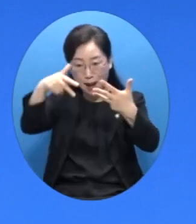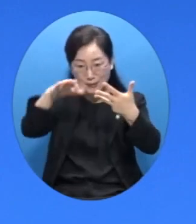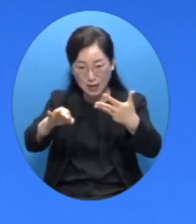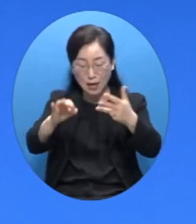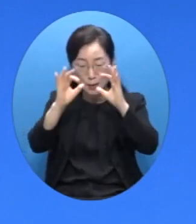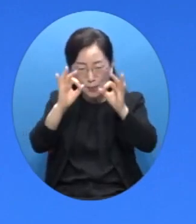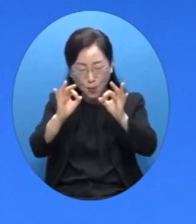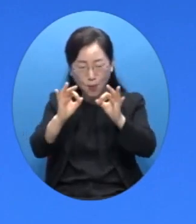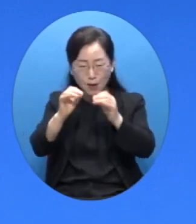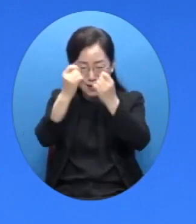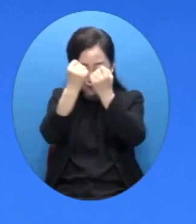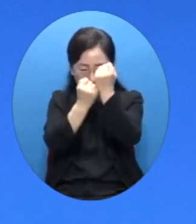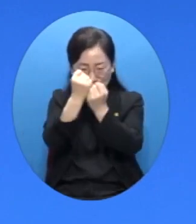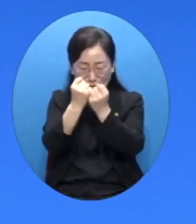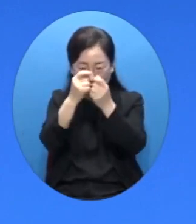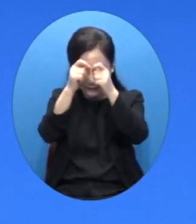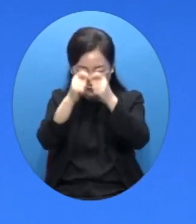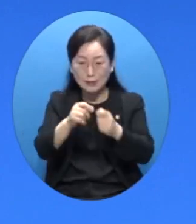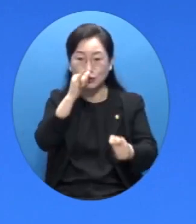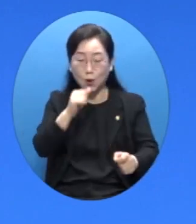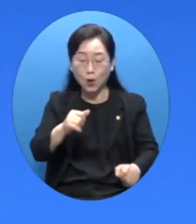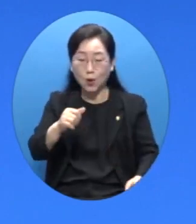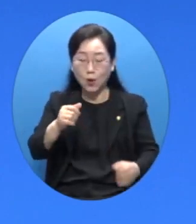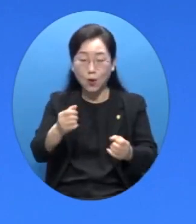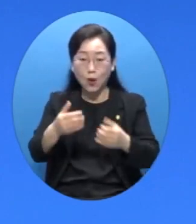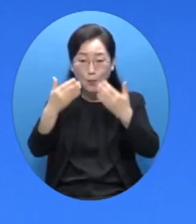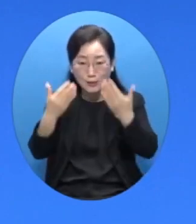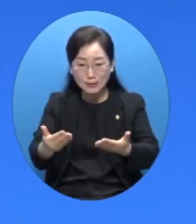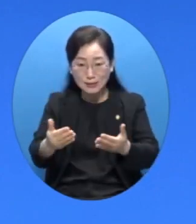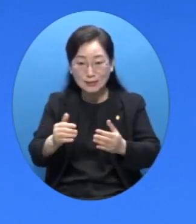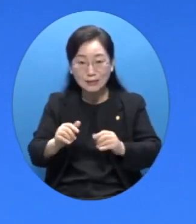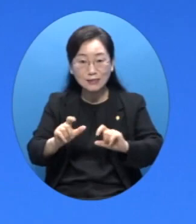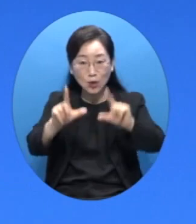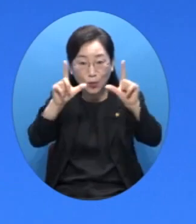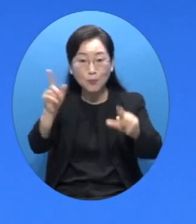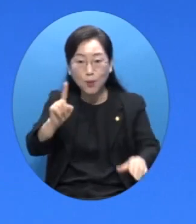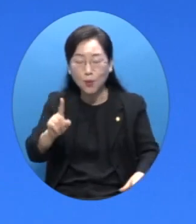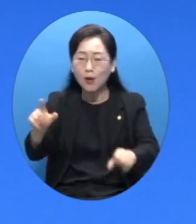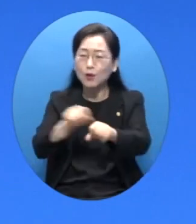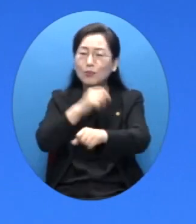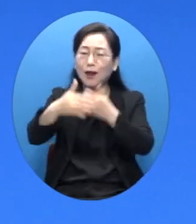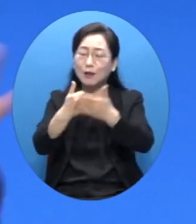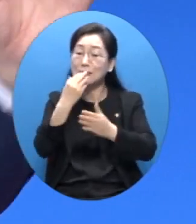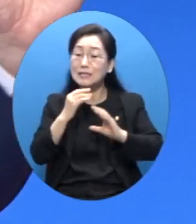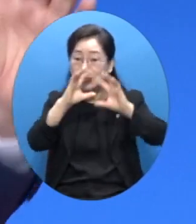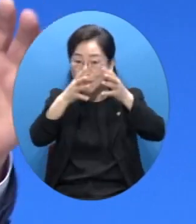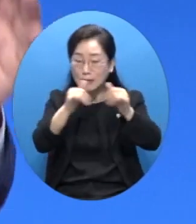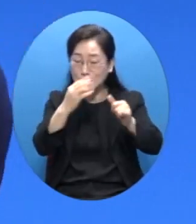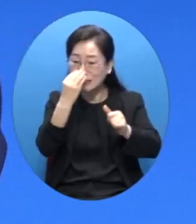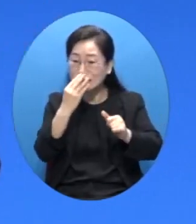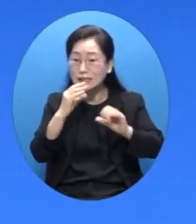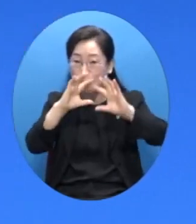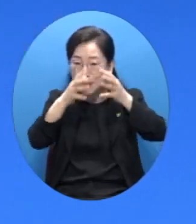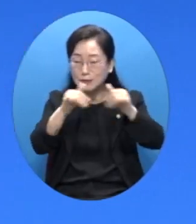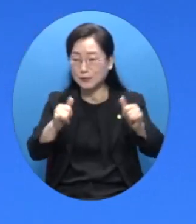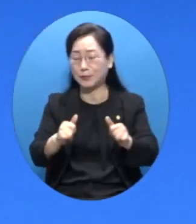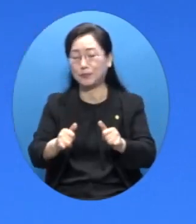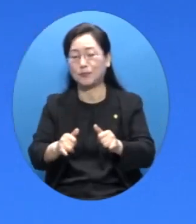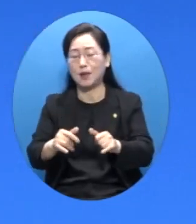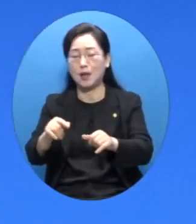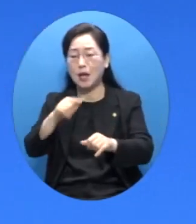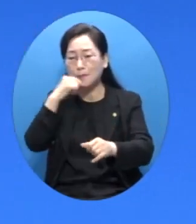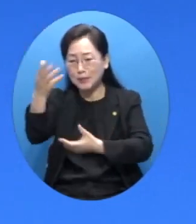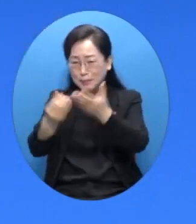나옵니다. 이 희년은 뭐냐면 하나님께서 특별히 이스라엘 백성들에게 모든 빚을 탕감해 주기 위해서 제정해 놓은